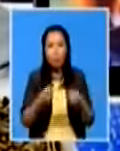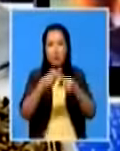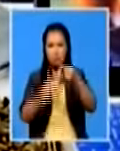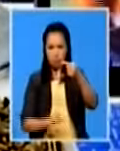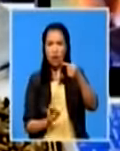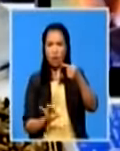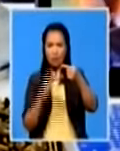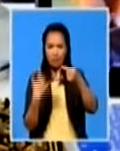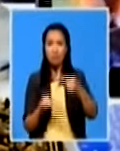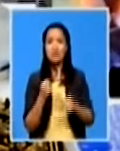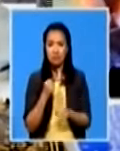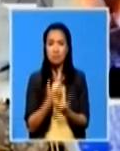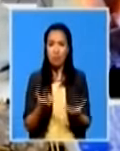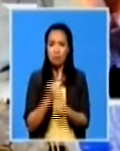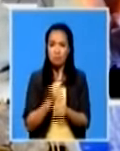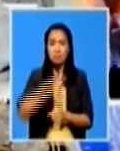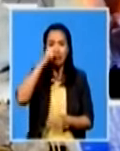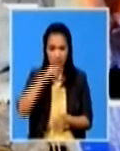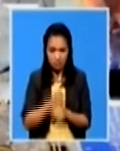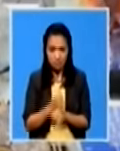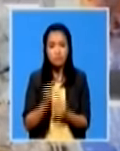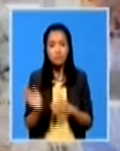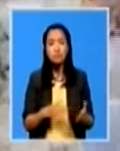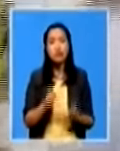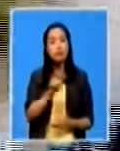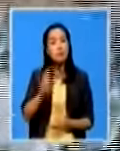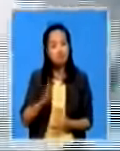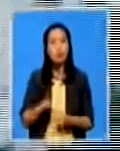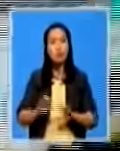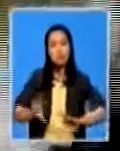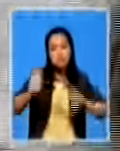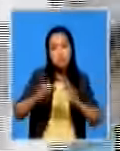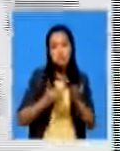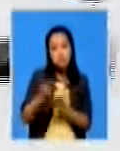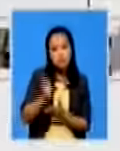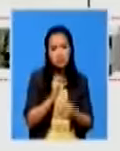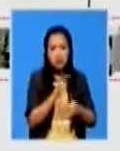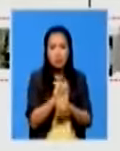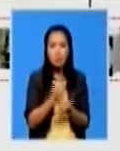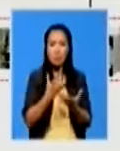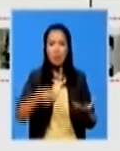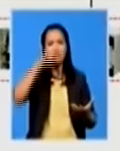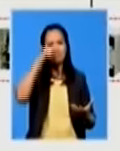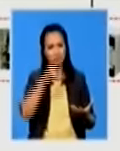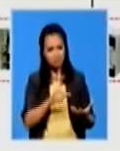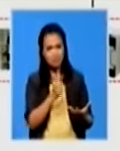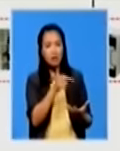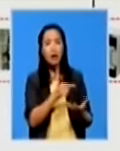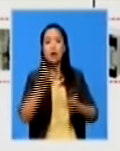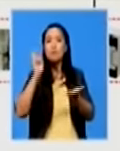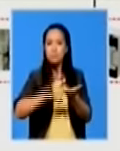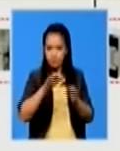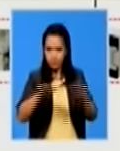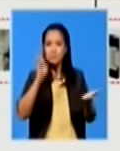ะครับการปรับปรุงระเบียบให้หน่วยงานของรัฐสามารถจัดซื้อจัดจ้างนวัตกรรมไทยได้ที่มีการผ่านการรับรองมาตรฐานแล้